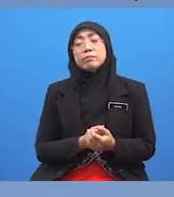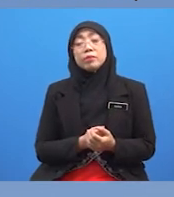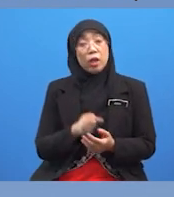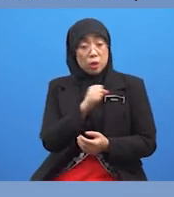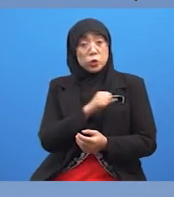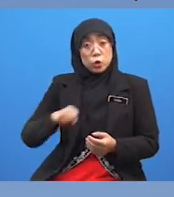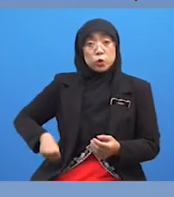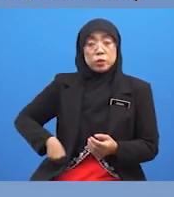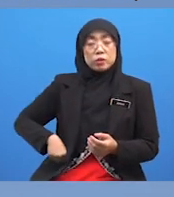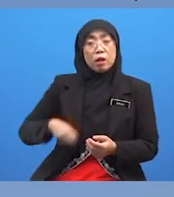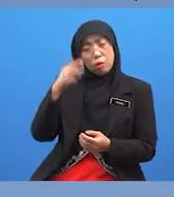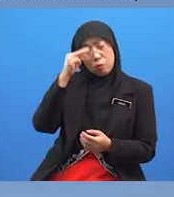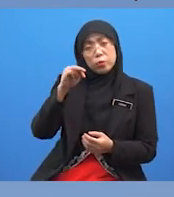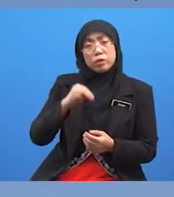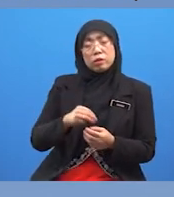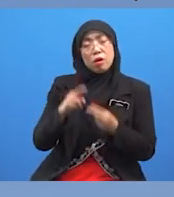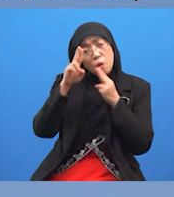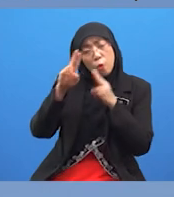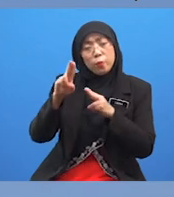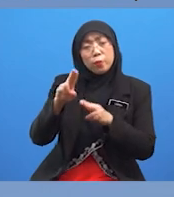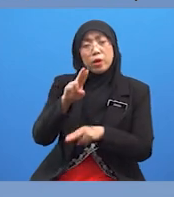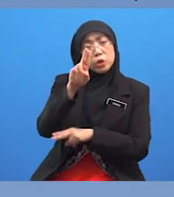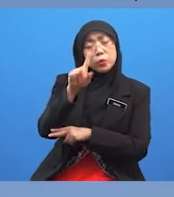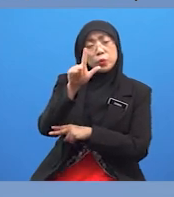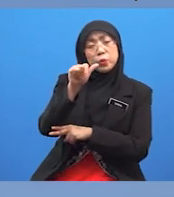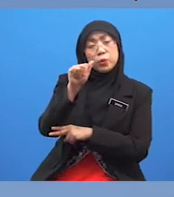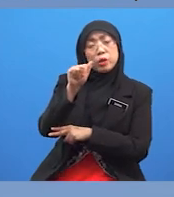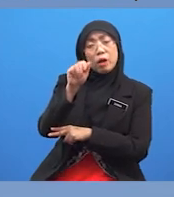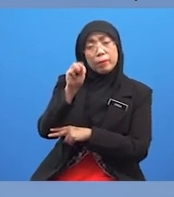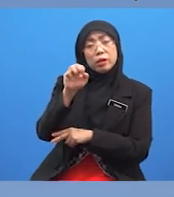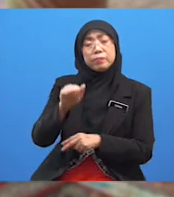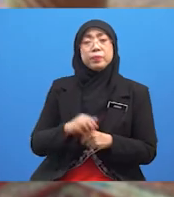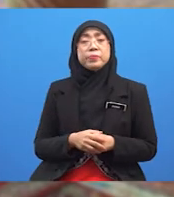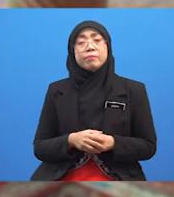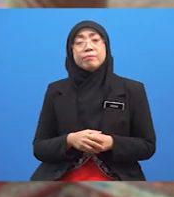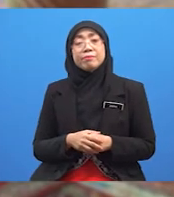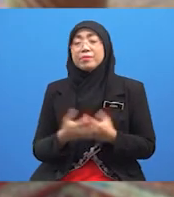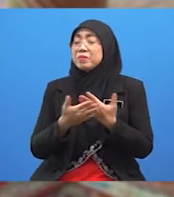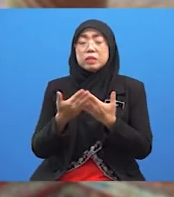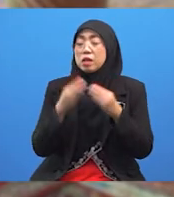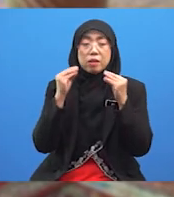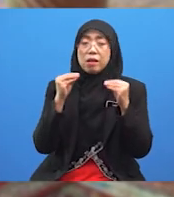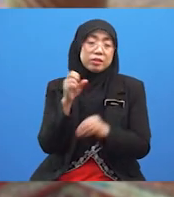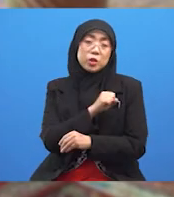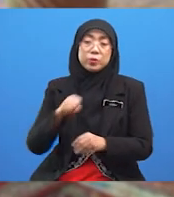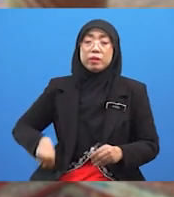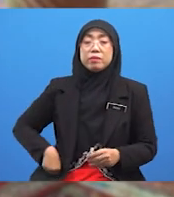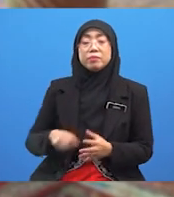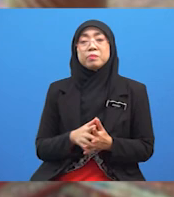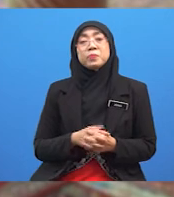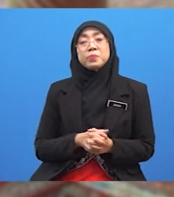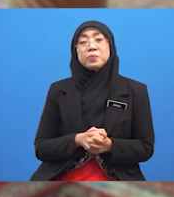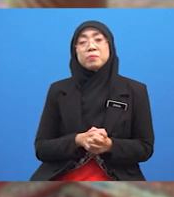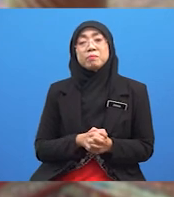dan cepat memahami pelajarannya itu, iaitu terang hati. Baiklah, para pelajar